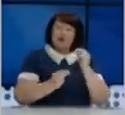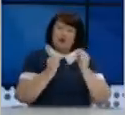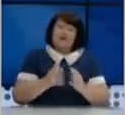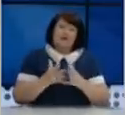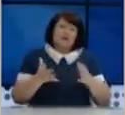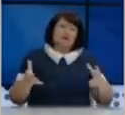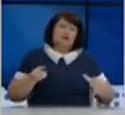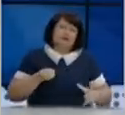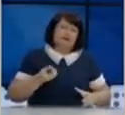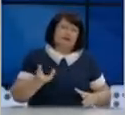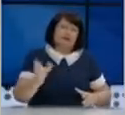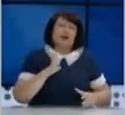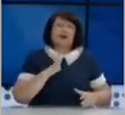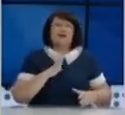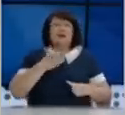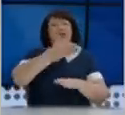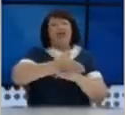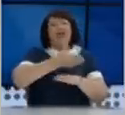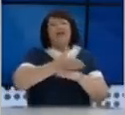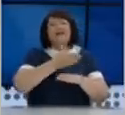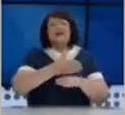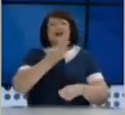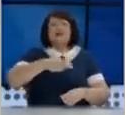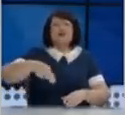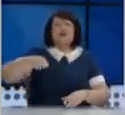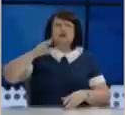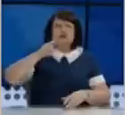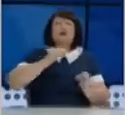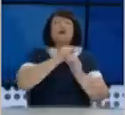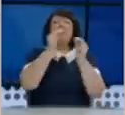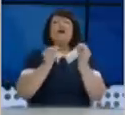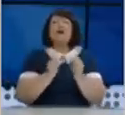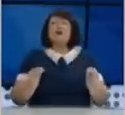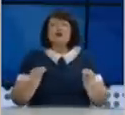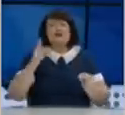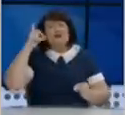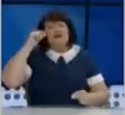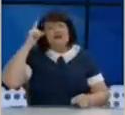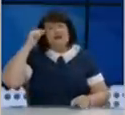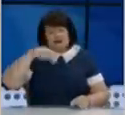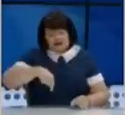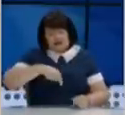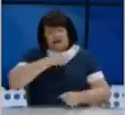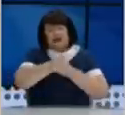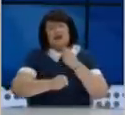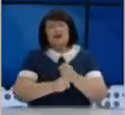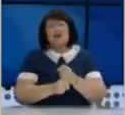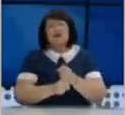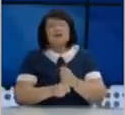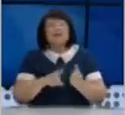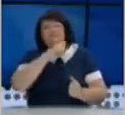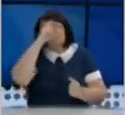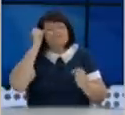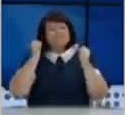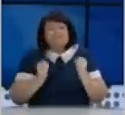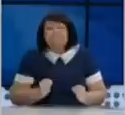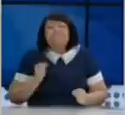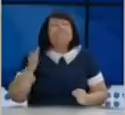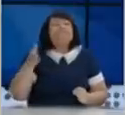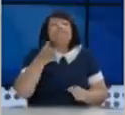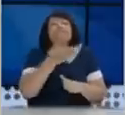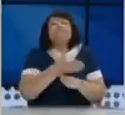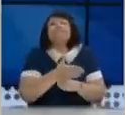διωγγώνεται ραγδαία. Τα ενίκια αυξάνονται, με αποτέλεσμα οι φοιτητές και φέτος να είναι σε πολύ δύσκολη θέση και